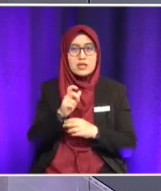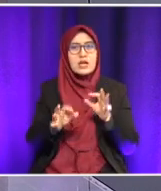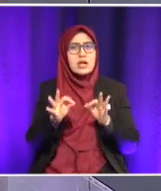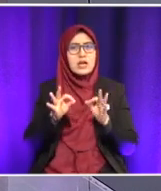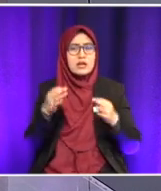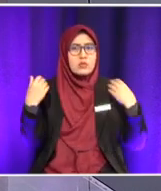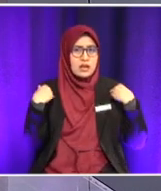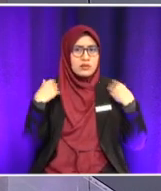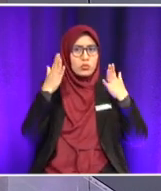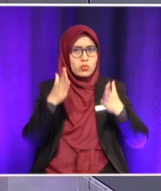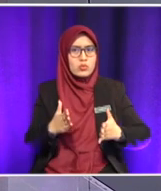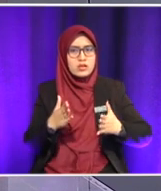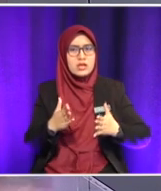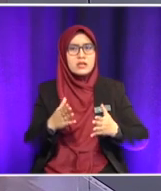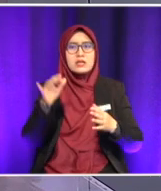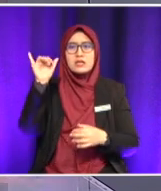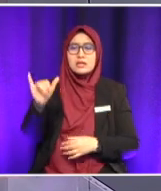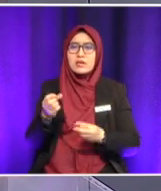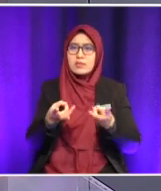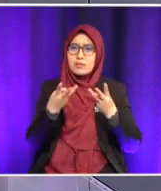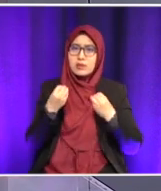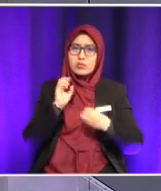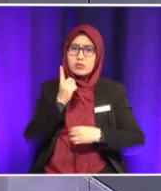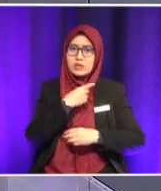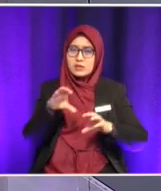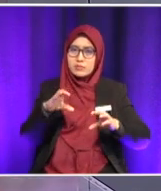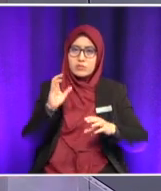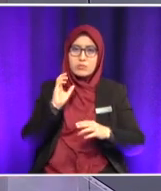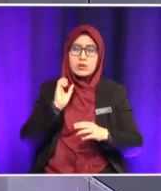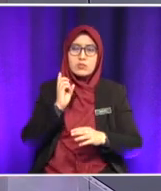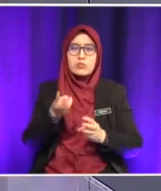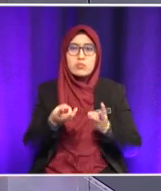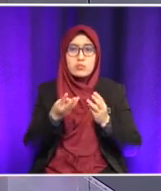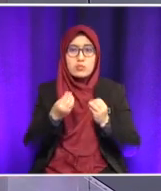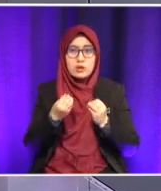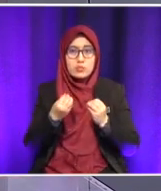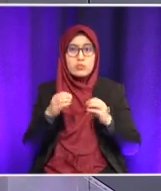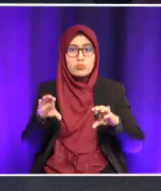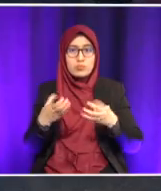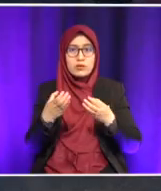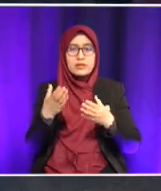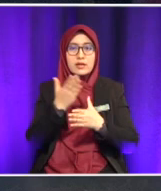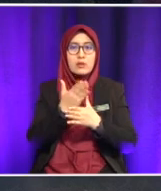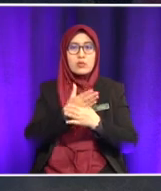seksual dan juga pendarahan Seksual itu terjadi